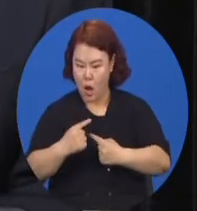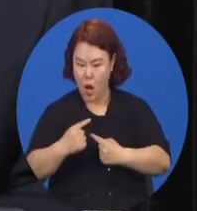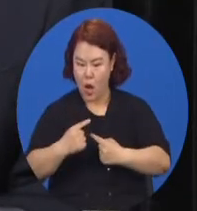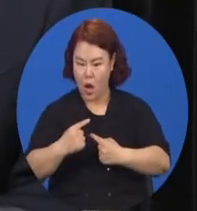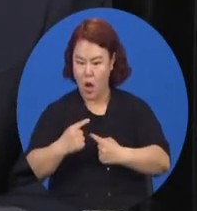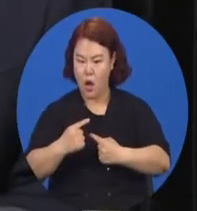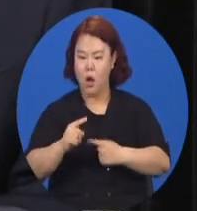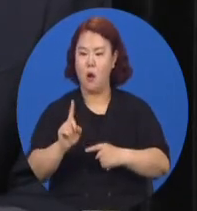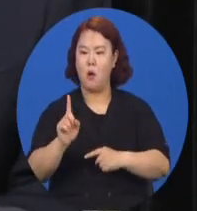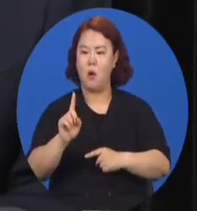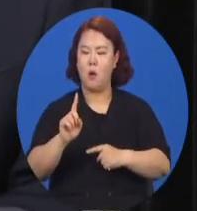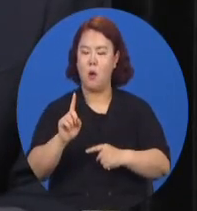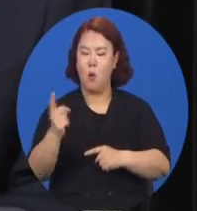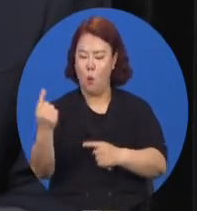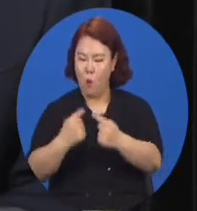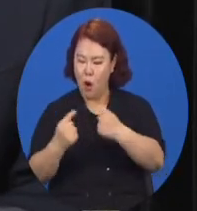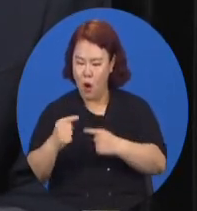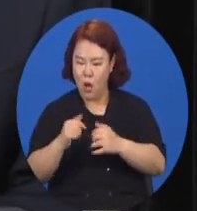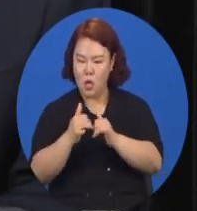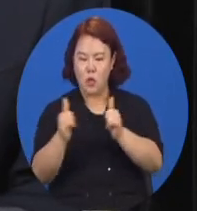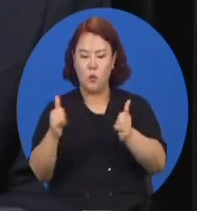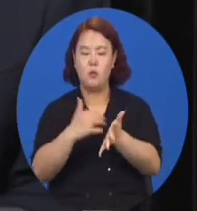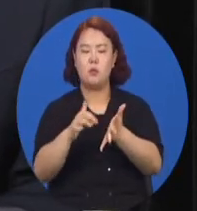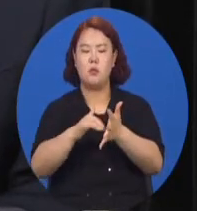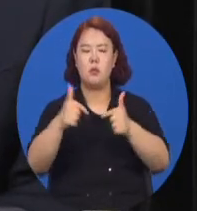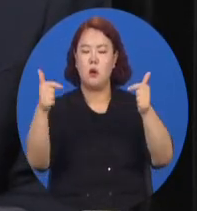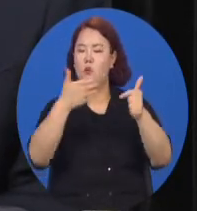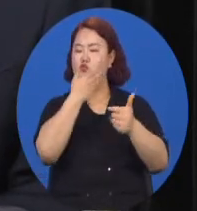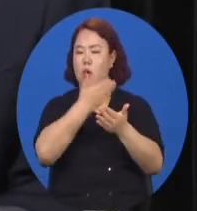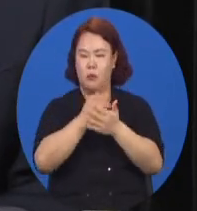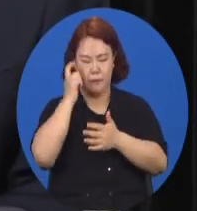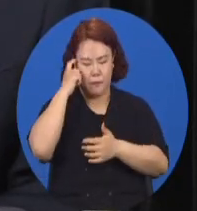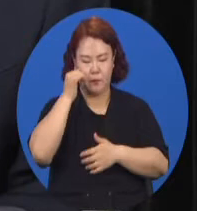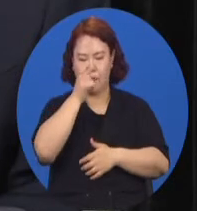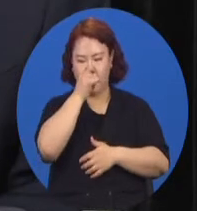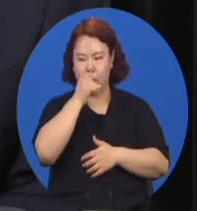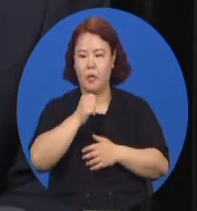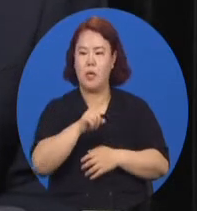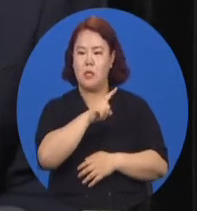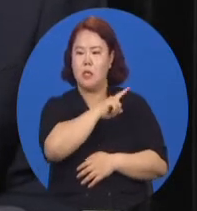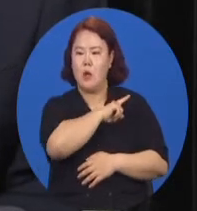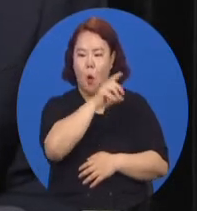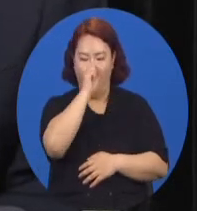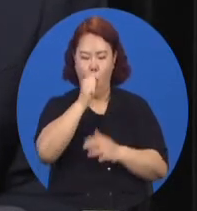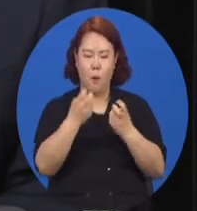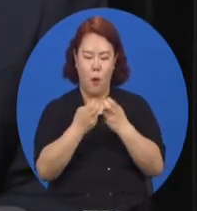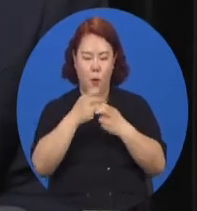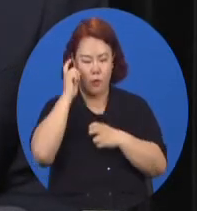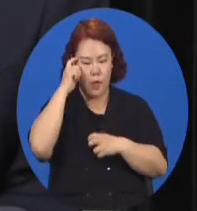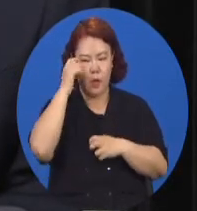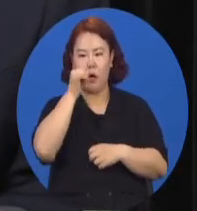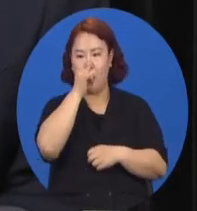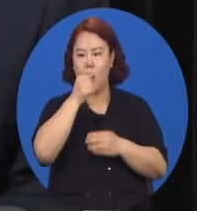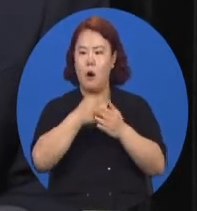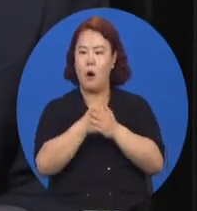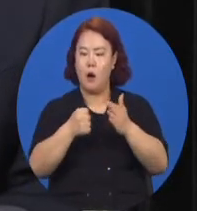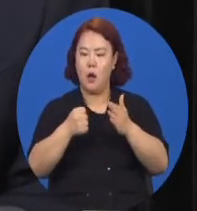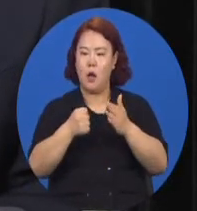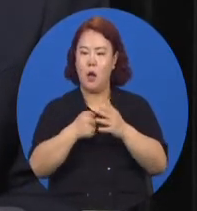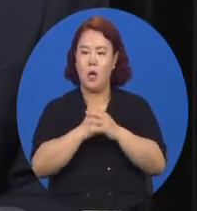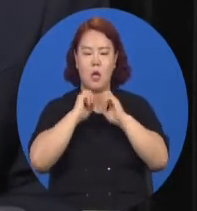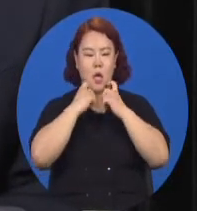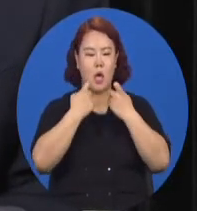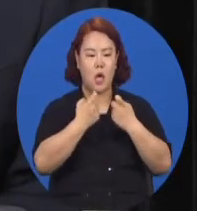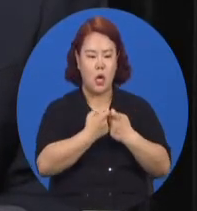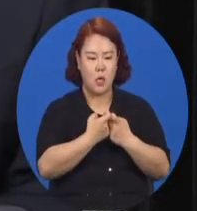인구 증가가 중요하다고 판단이 됐고 가장 실효성 있게 접근할 수 있는 방법이라고 생각했기 때문에 민간 투자 방법인